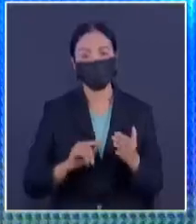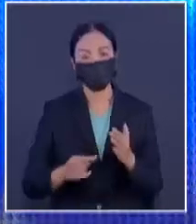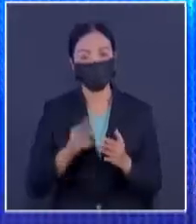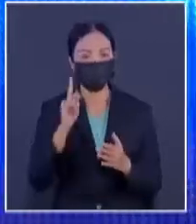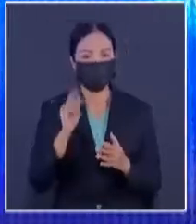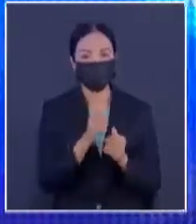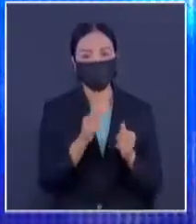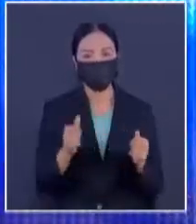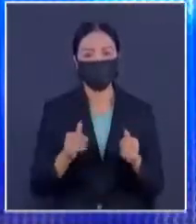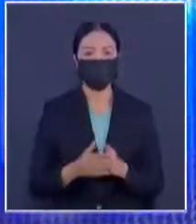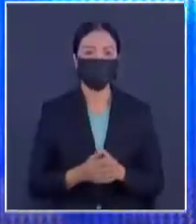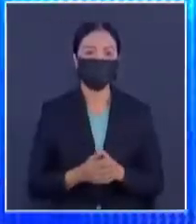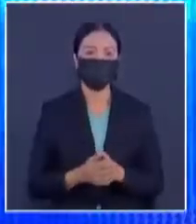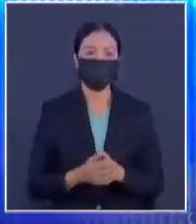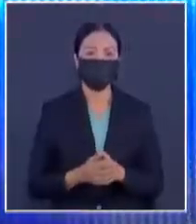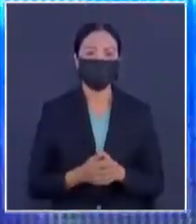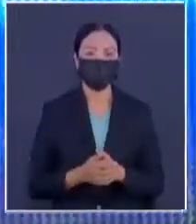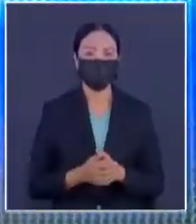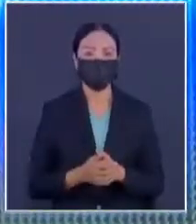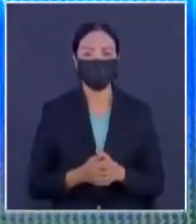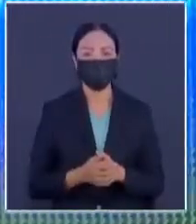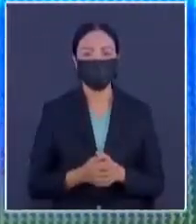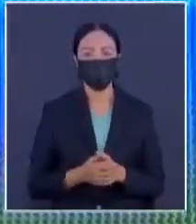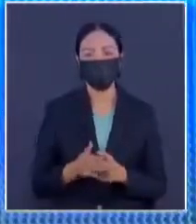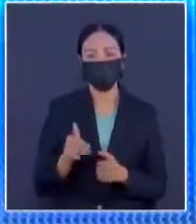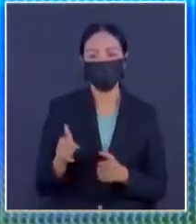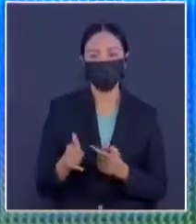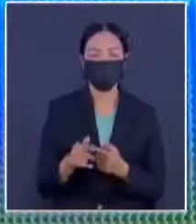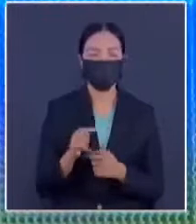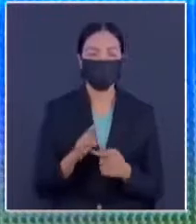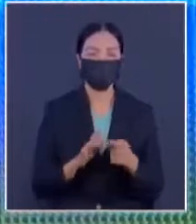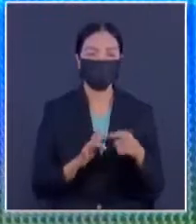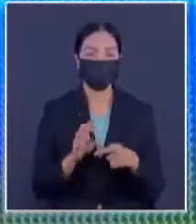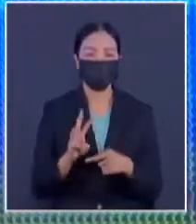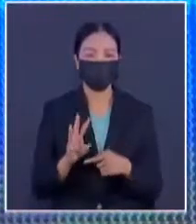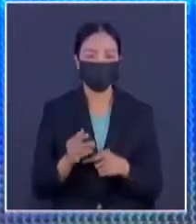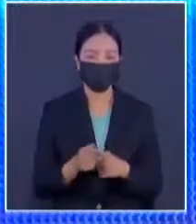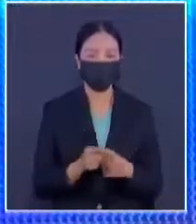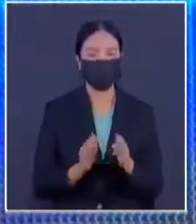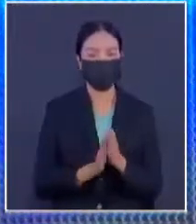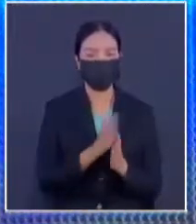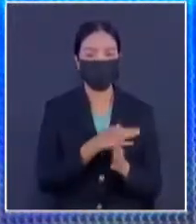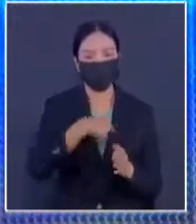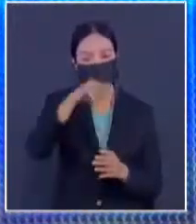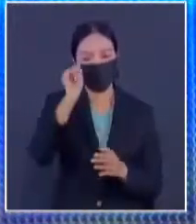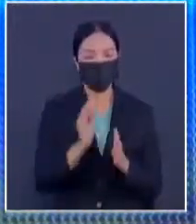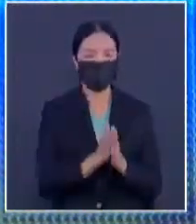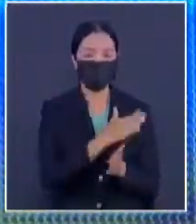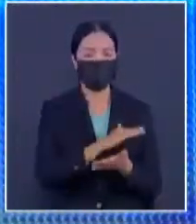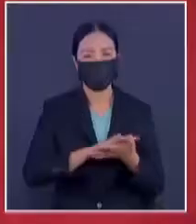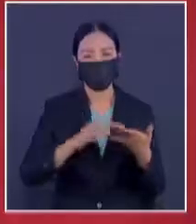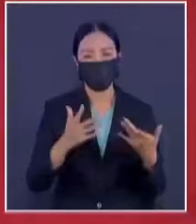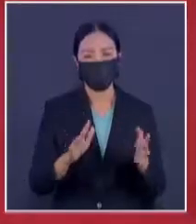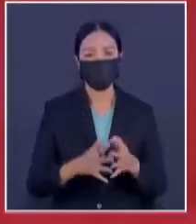ริ่มต้นกันด้วยข่าวดีๆนะคะต้องขออนุโมทนาบุญกับคุณตัวเศรษฐวุฒิค่ะที่ล่าสุดนะคะได้เข้าสู่ร่มกาสาวพัฒน์เป็นที่เรียบร้อยแล้วละค่ะ